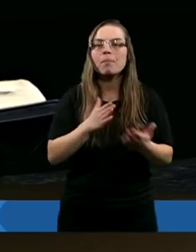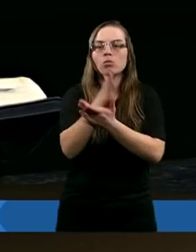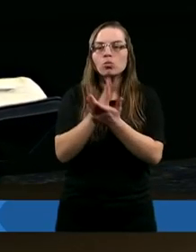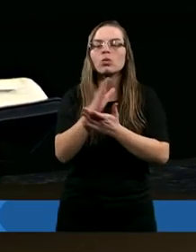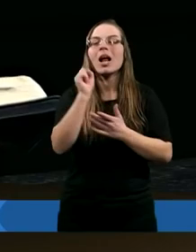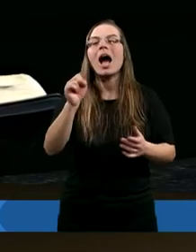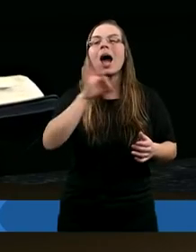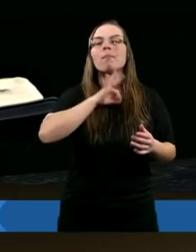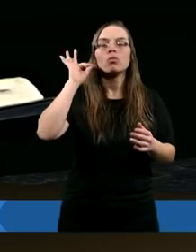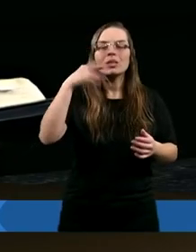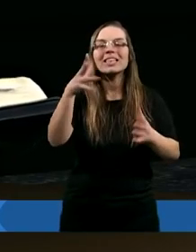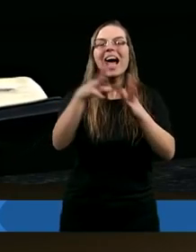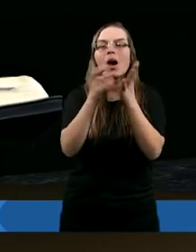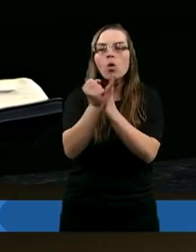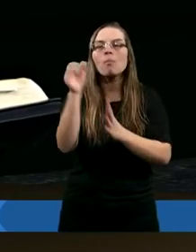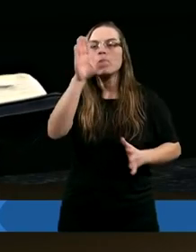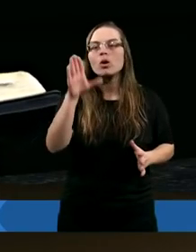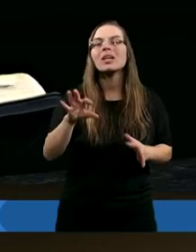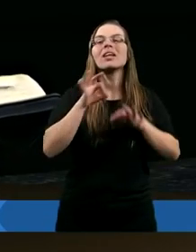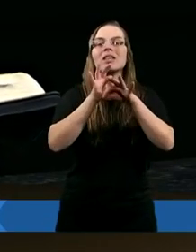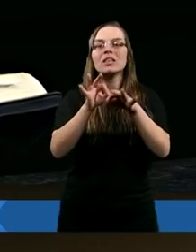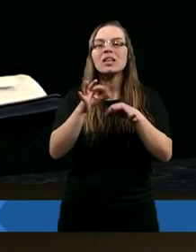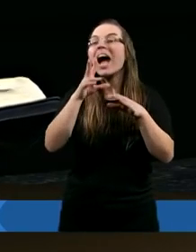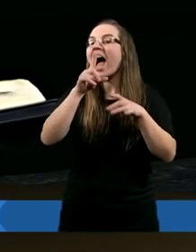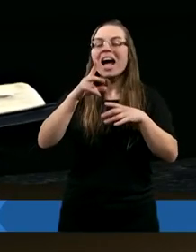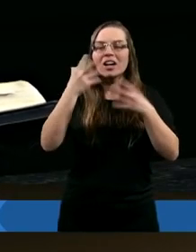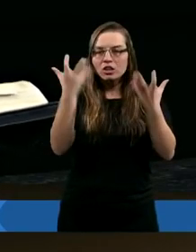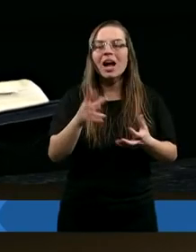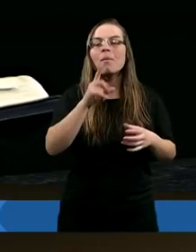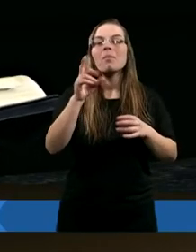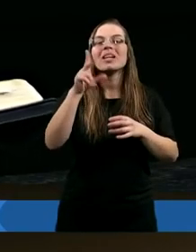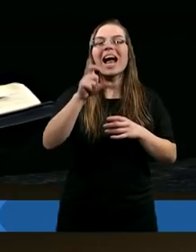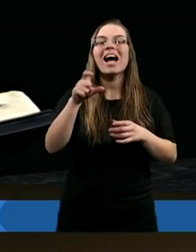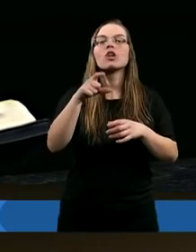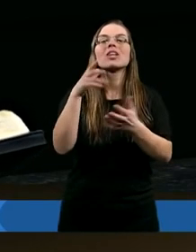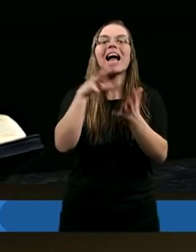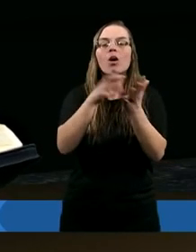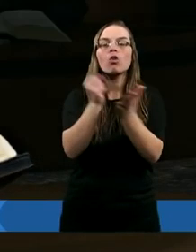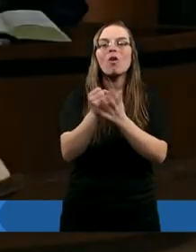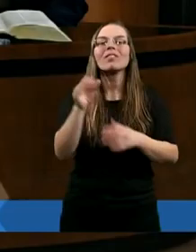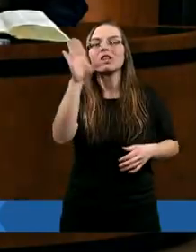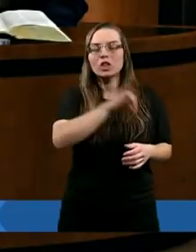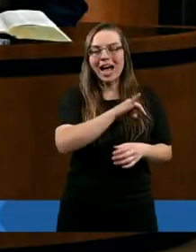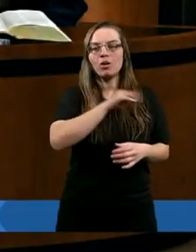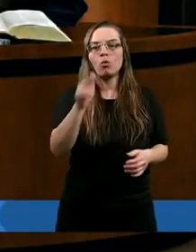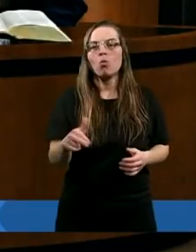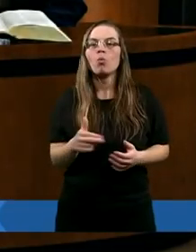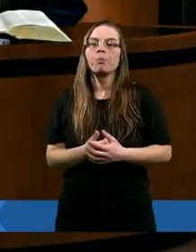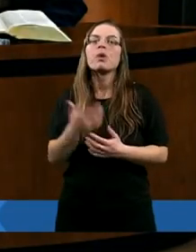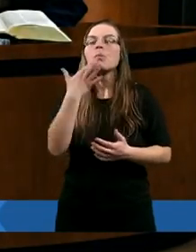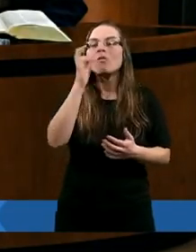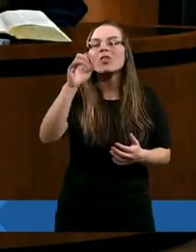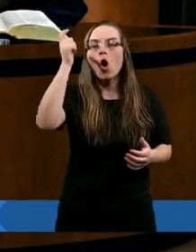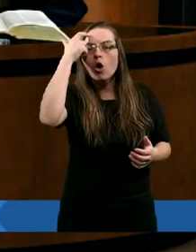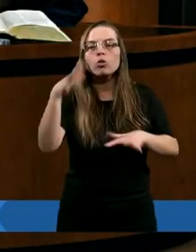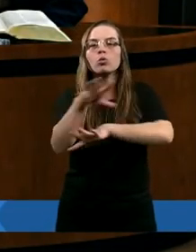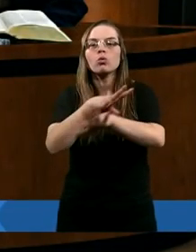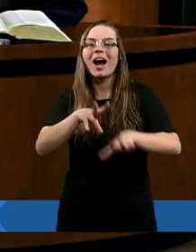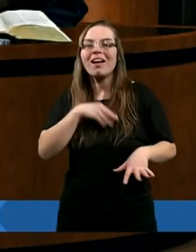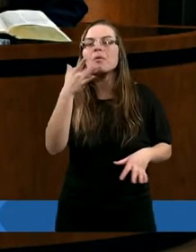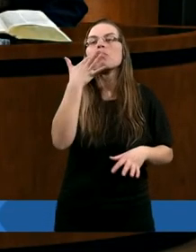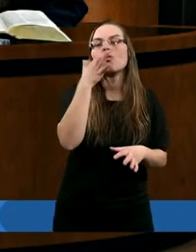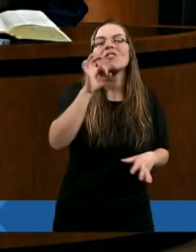służę umysłem zakonowi Bożemu, ciałem zaś zakonowi grzechu. Bardzo dziękuję. Mówimy o roli Ducha